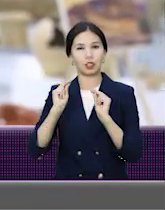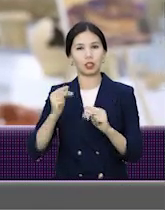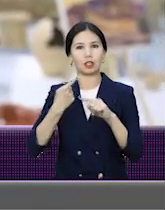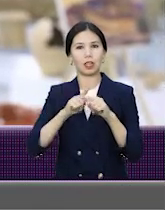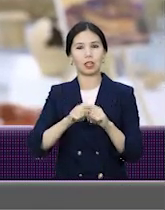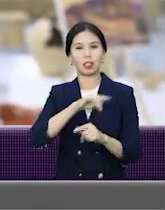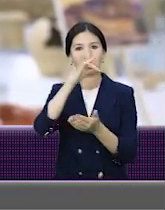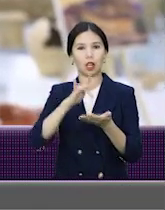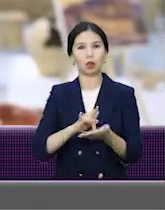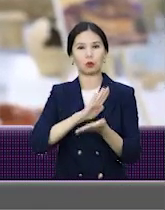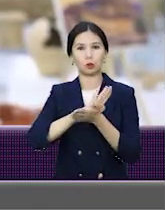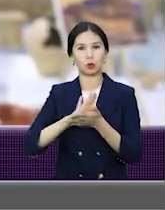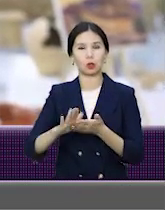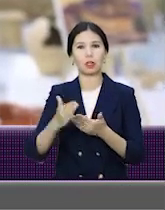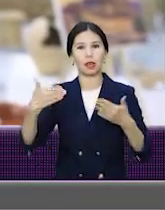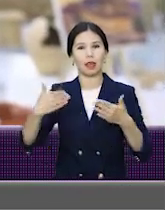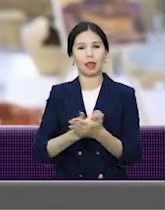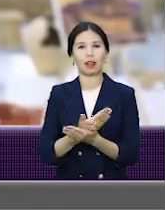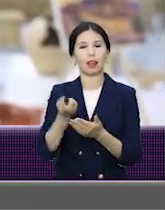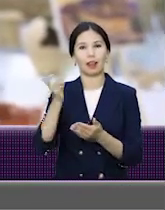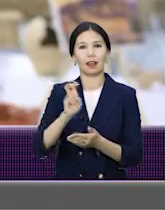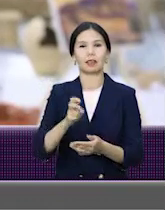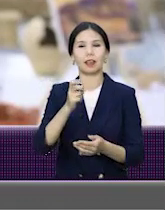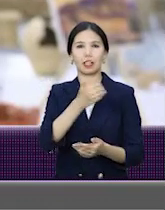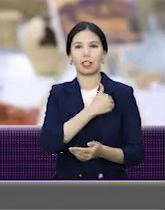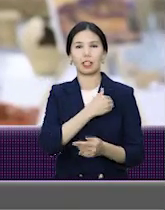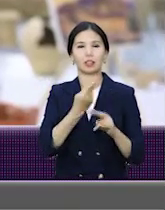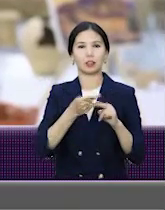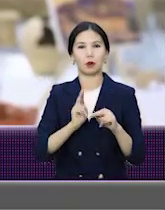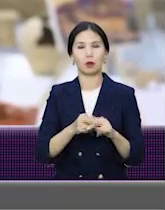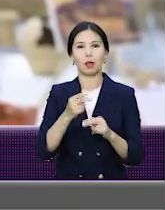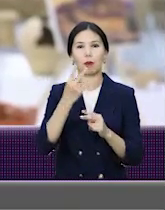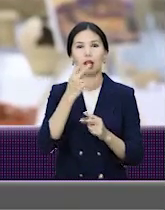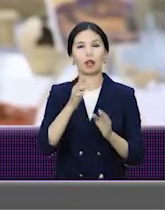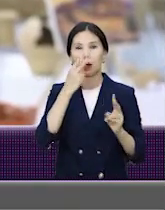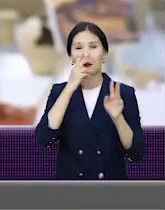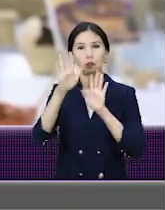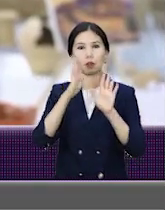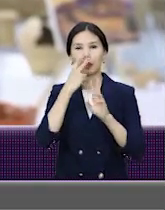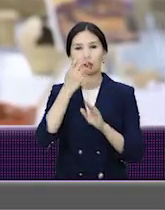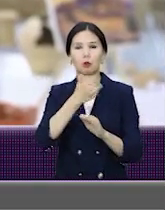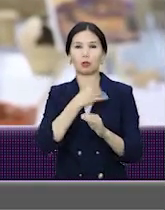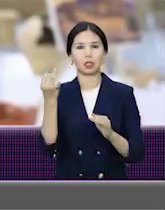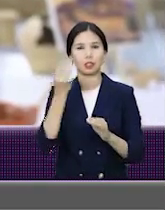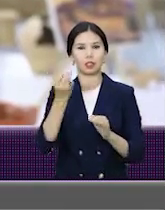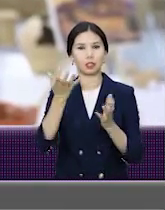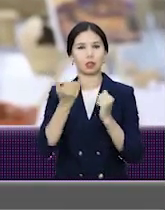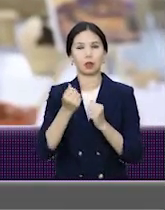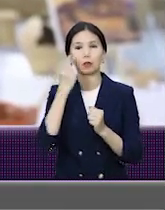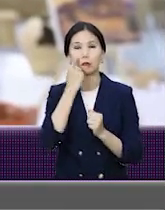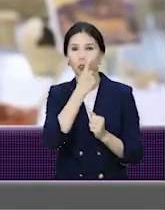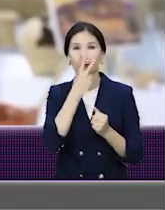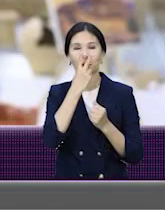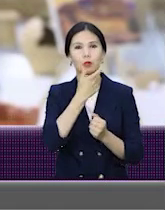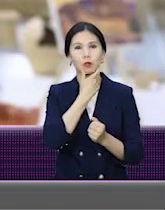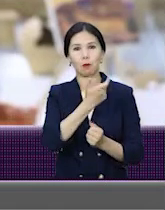hududi toza. Bu ham bu yerga yana qayta kelishga undaydi. Muzeylarni tomosha qilib zo'r taassurot oldim. Ko'z bilan